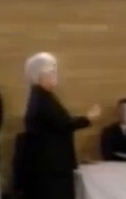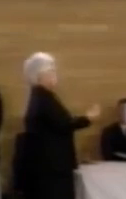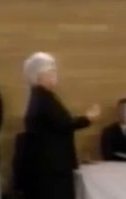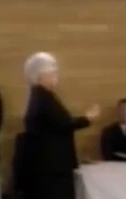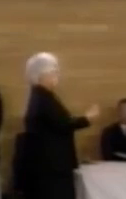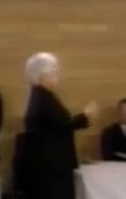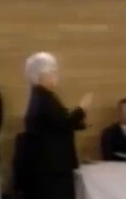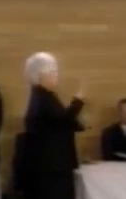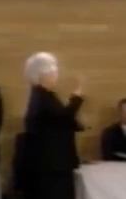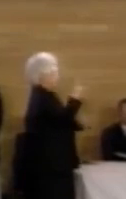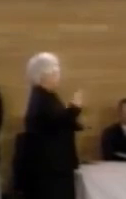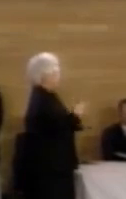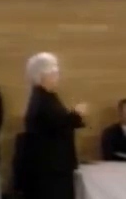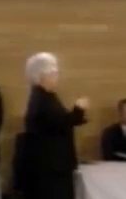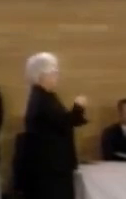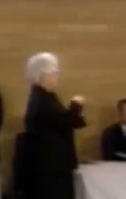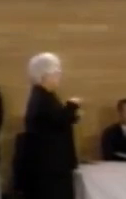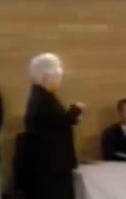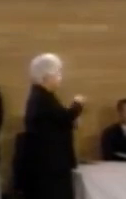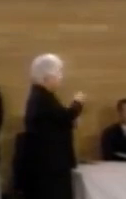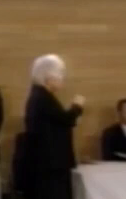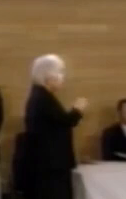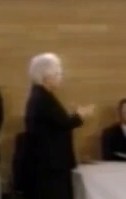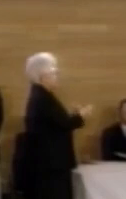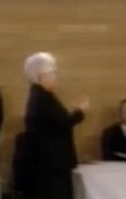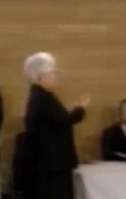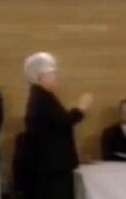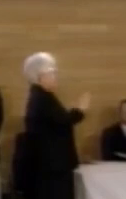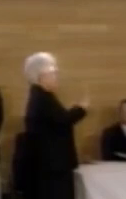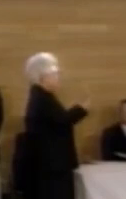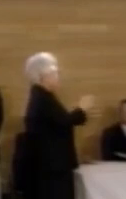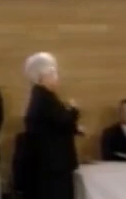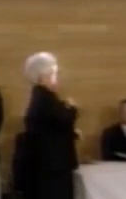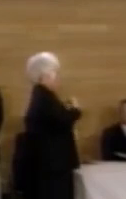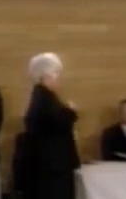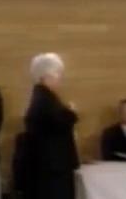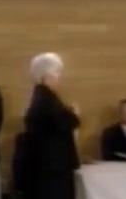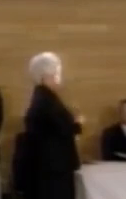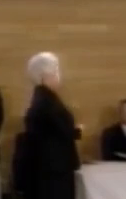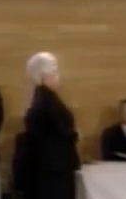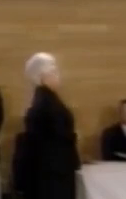県と合同で開催することとなりました。